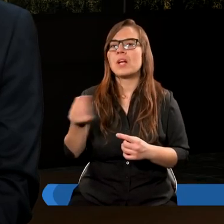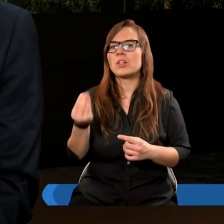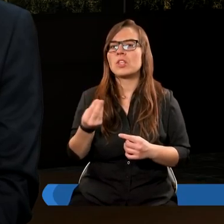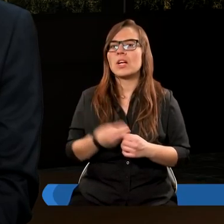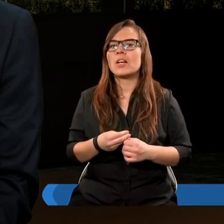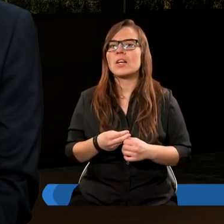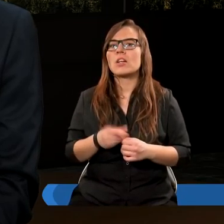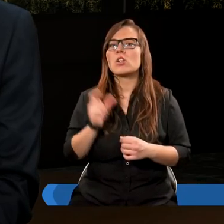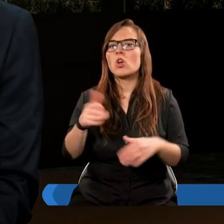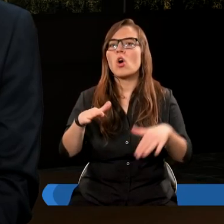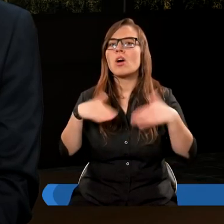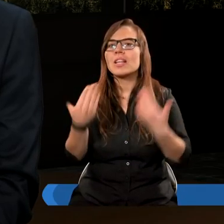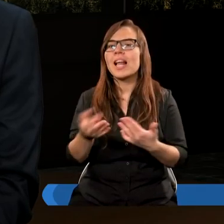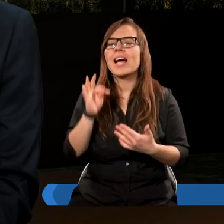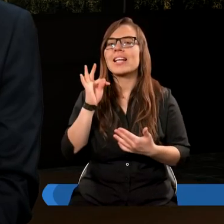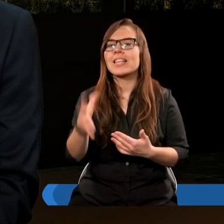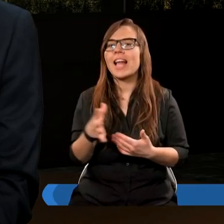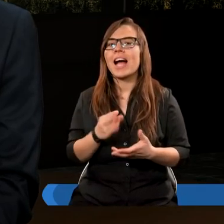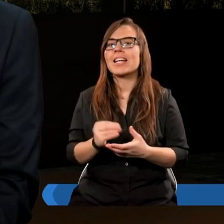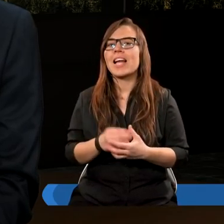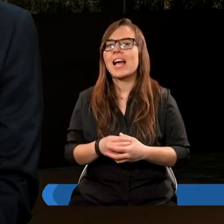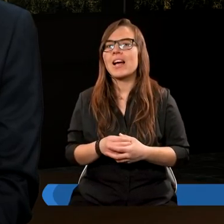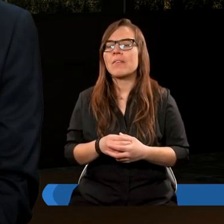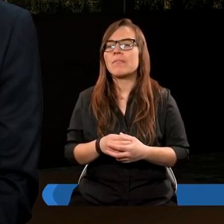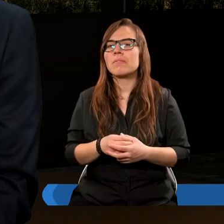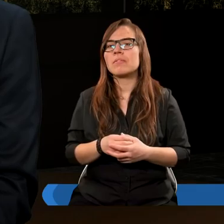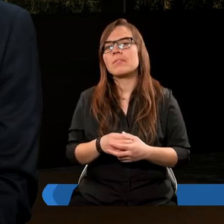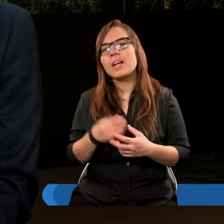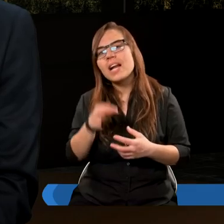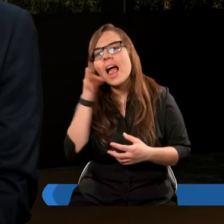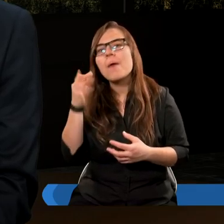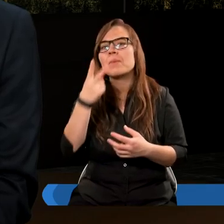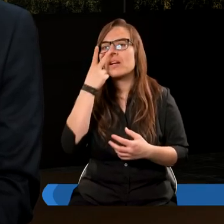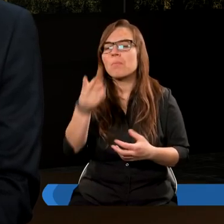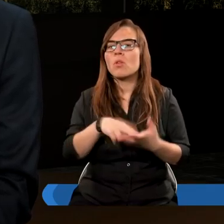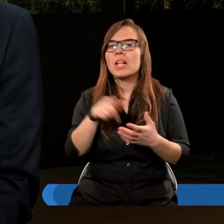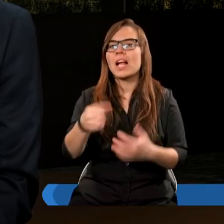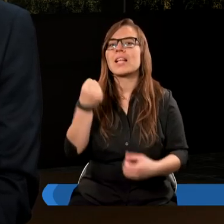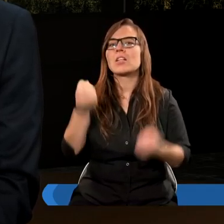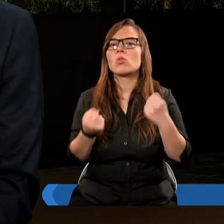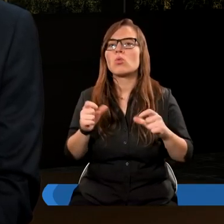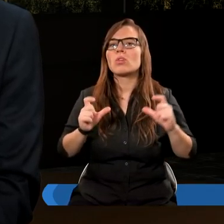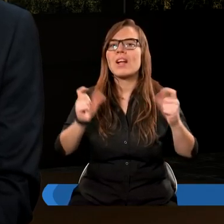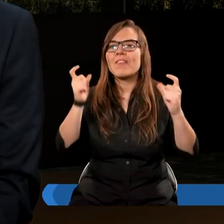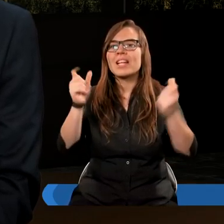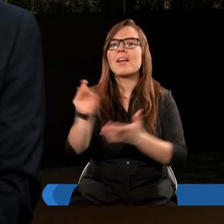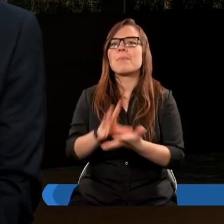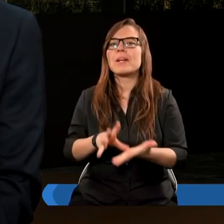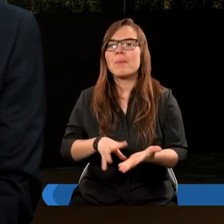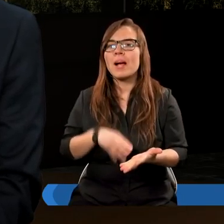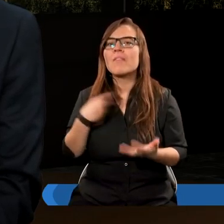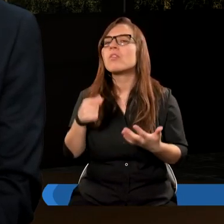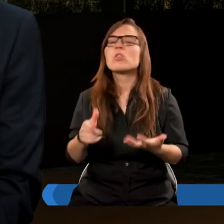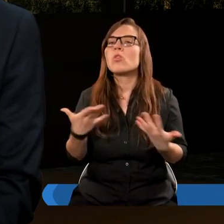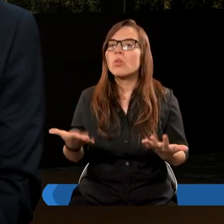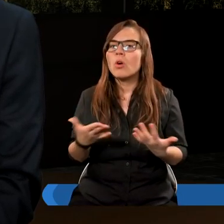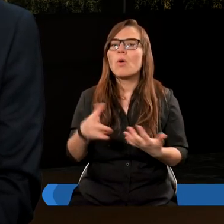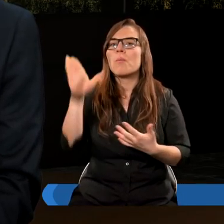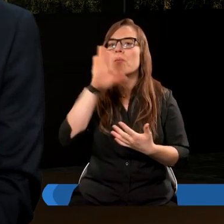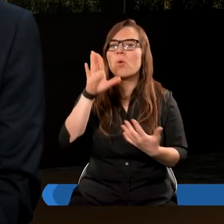daje takie lepsze spojrzenie na te trudne wydarzenia Pisma Świętego, to to, że Pan Bóg